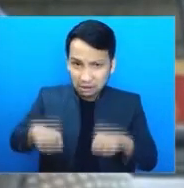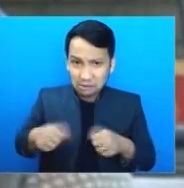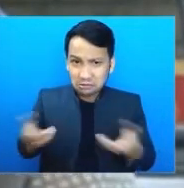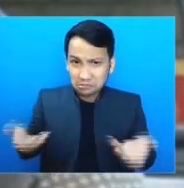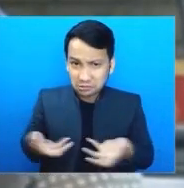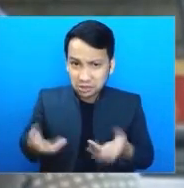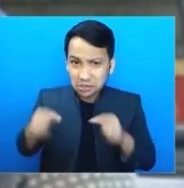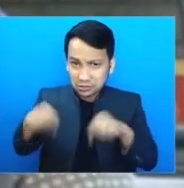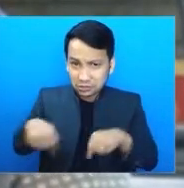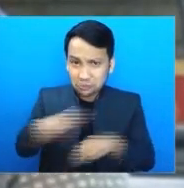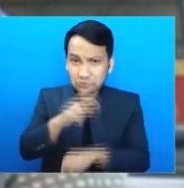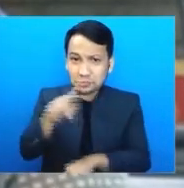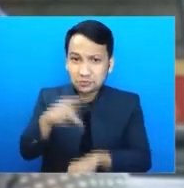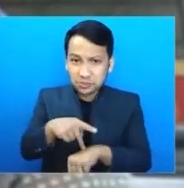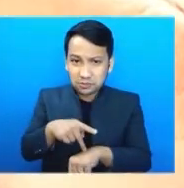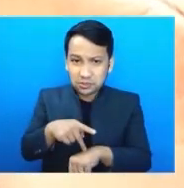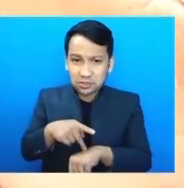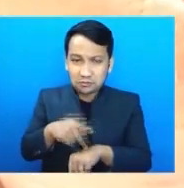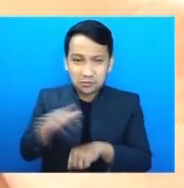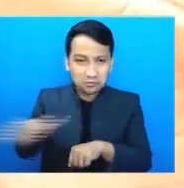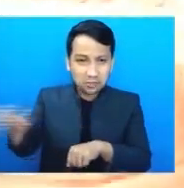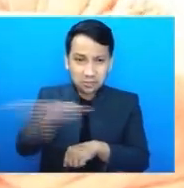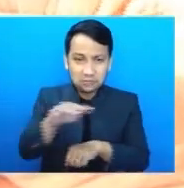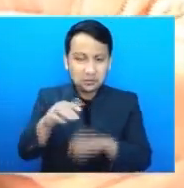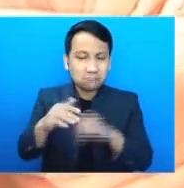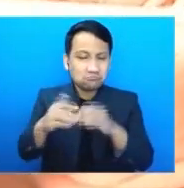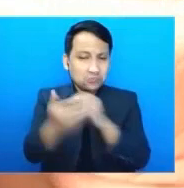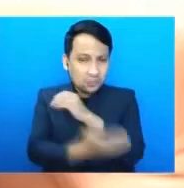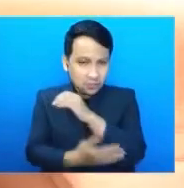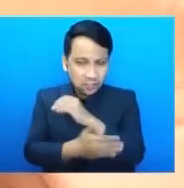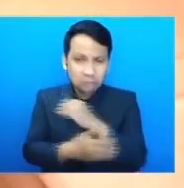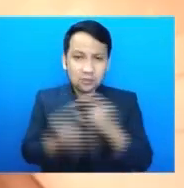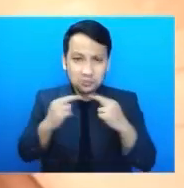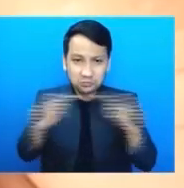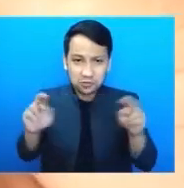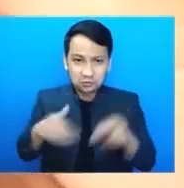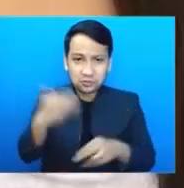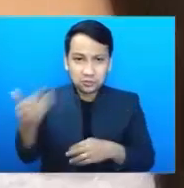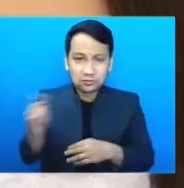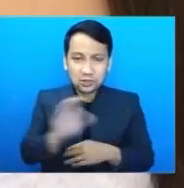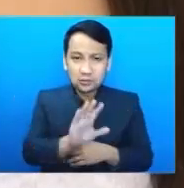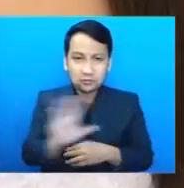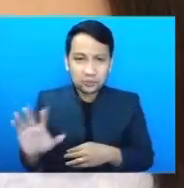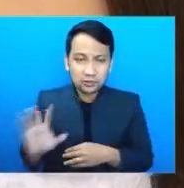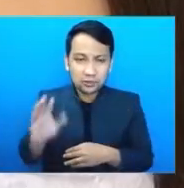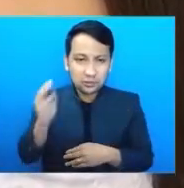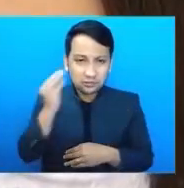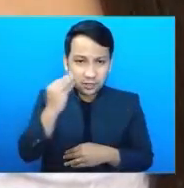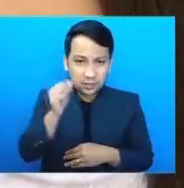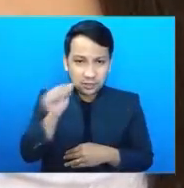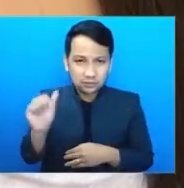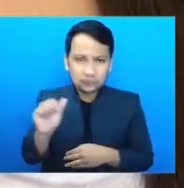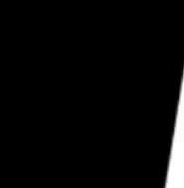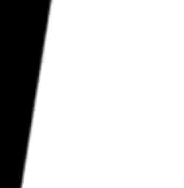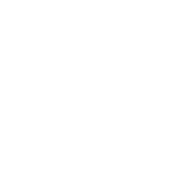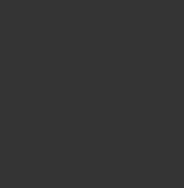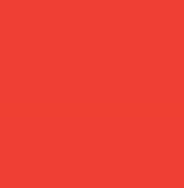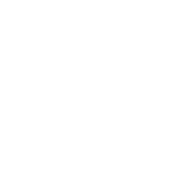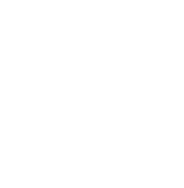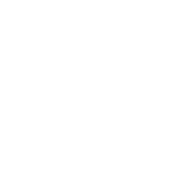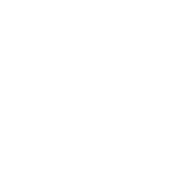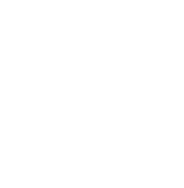sa Pilipinas at sa mga ibang bansa. Nagbabalita mula sa frontline, Marianne Enriquez, News 5.